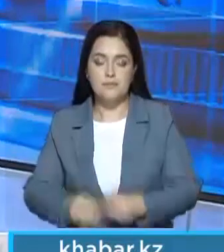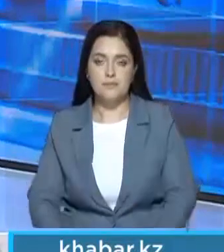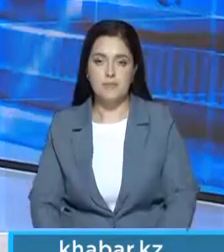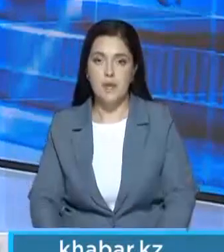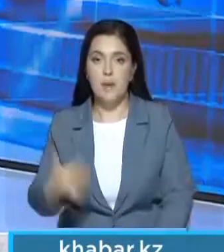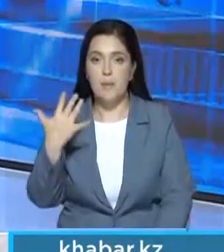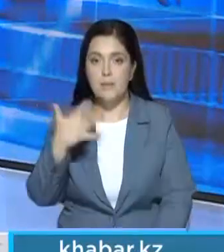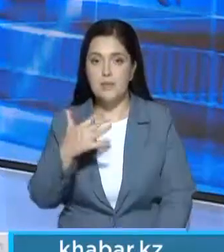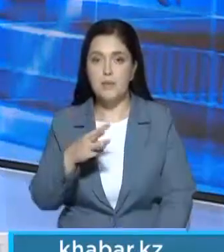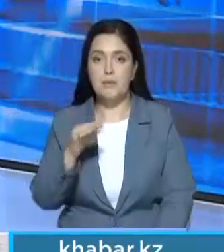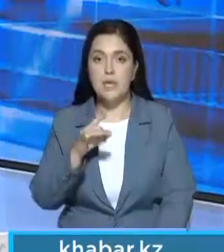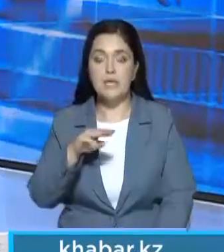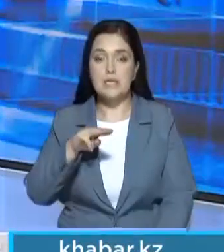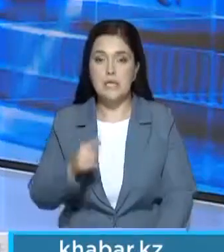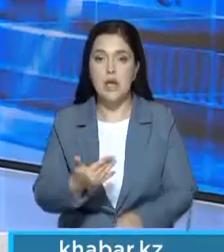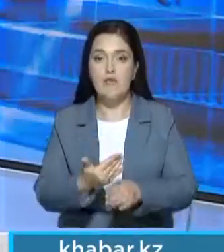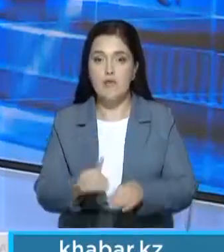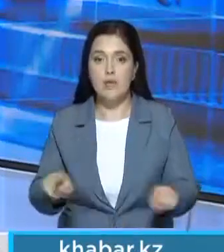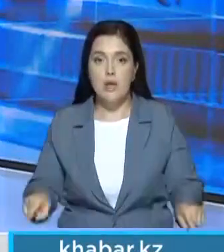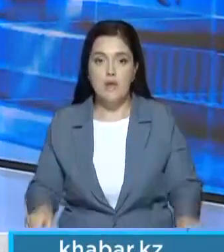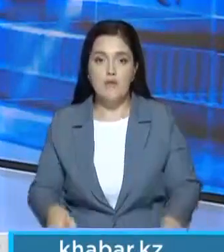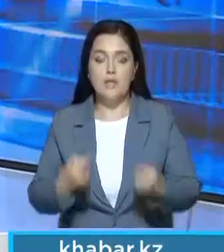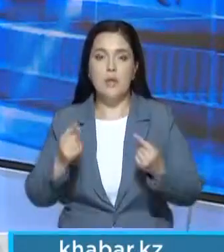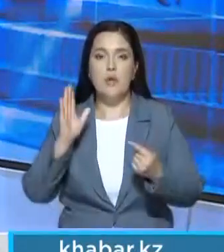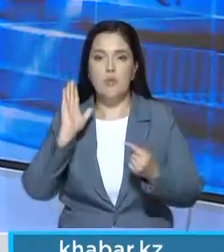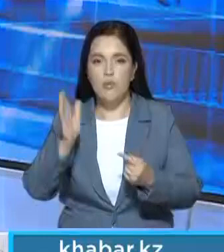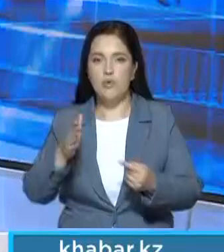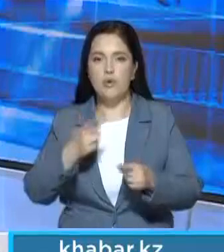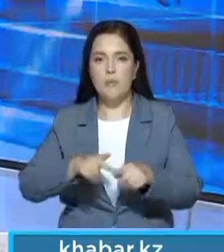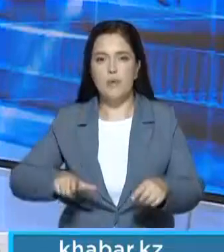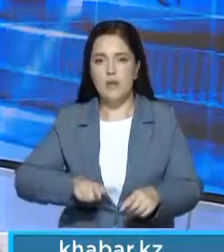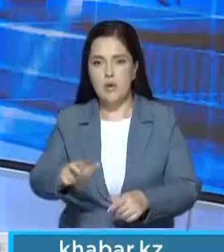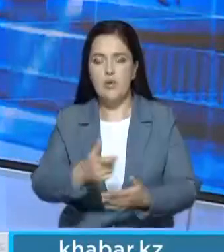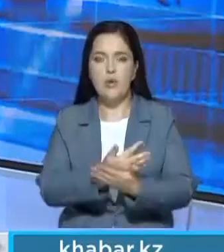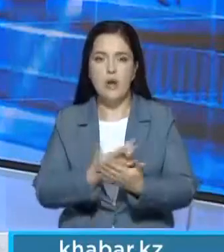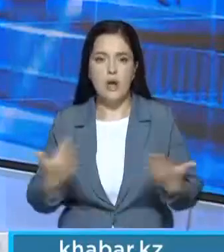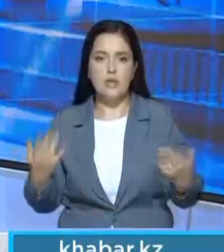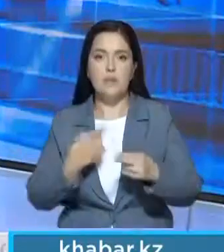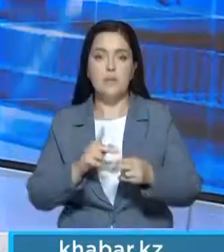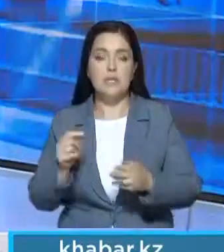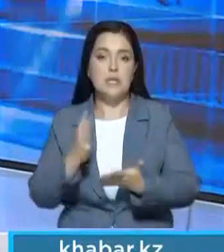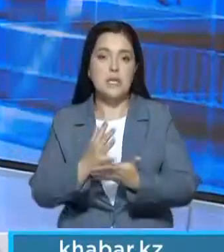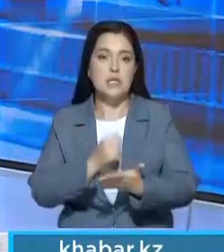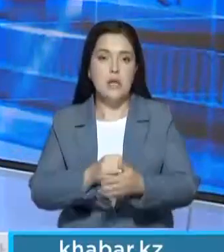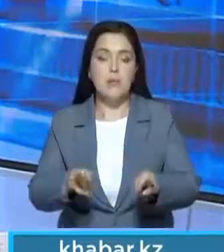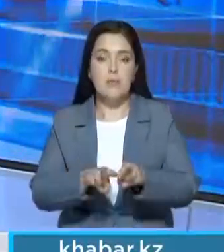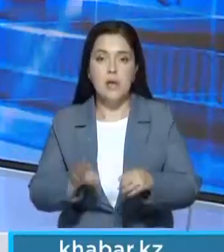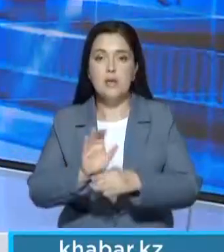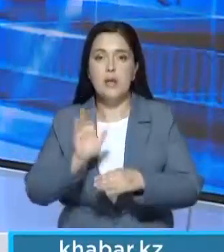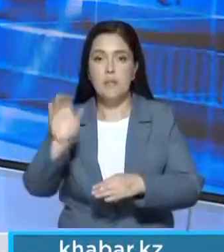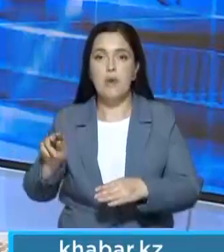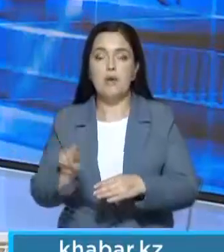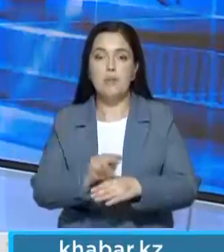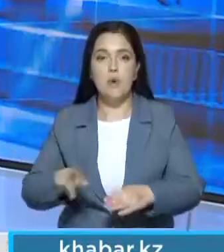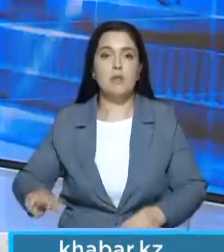почти 50 млрд тенге выделят на восстановление инфраструктуры после паводков в Казахстане средства возьмут из резерва правительства направят на ремонт